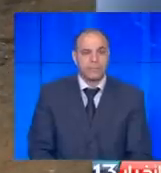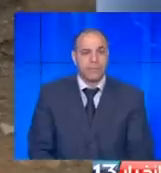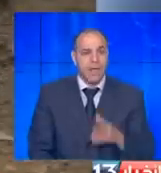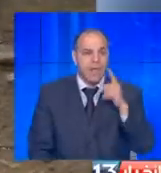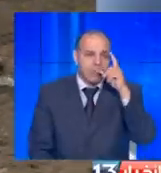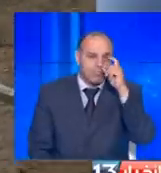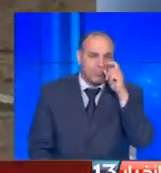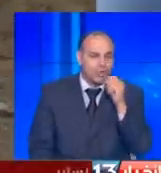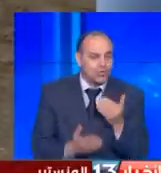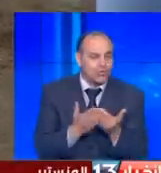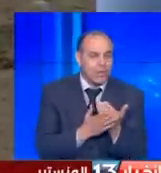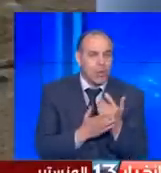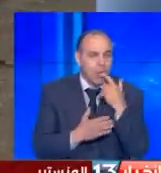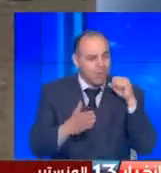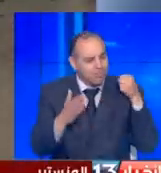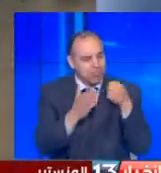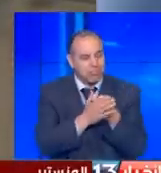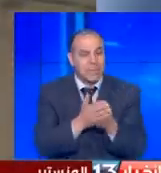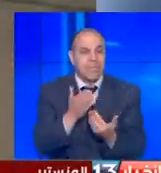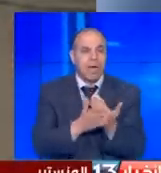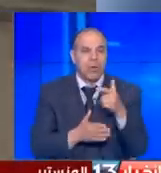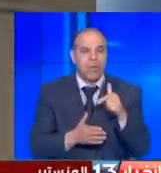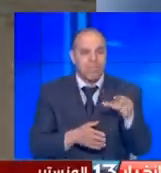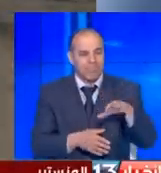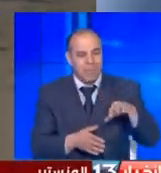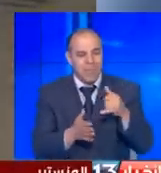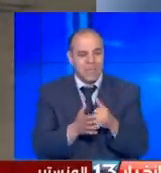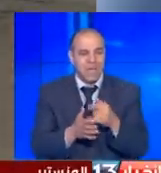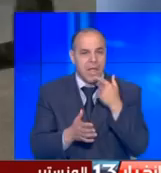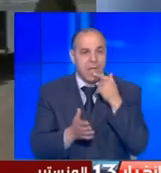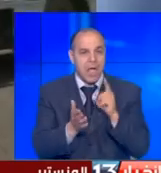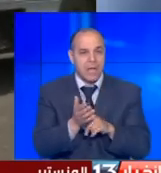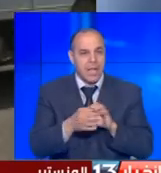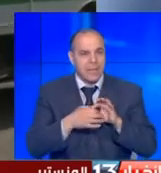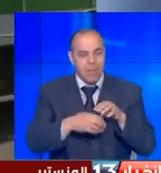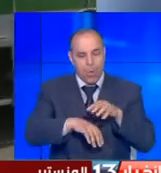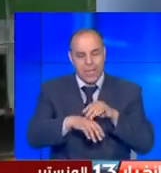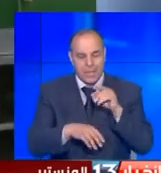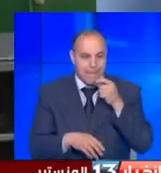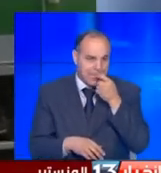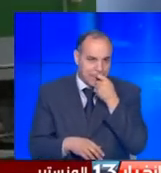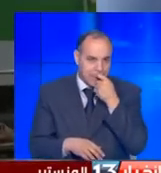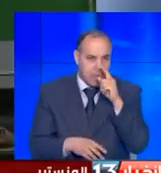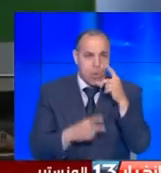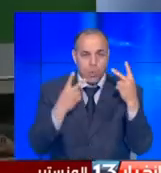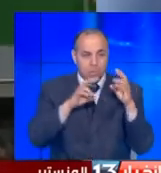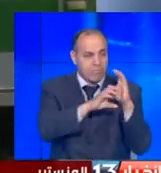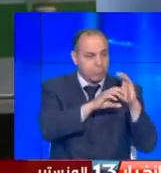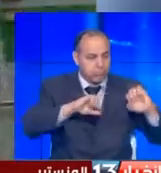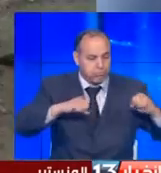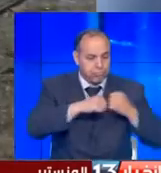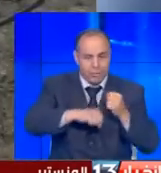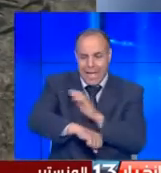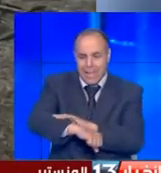هذه الصور هي آخر ما تبقى من حادث مرور جد صباح اليوم بمنطقة سيدي بنور التابعة لولاية المنستير بعد اصطدام حافلتين لنقل